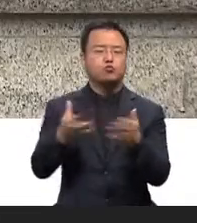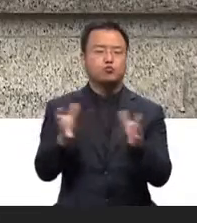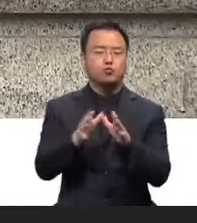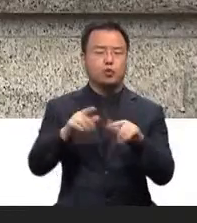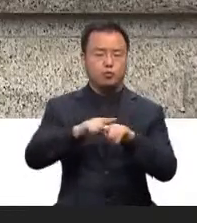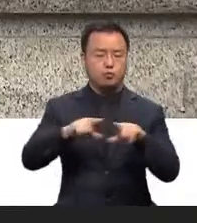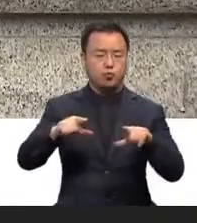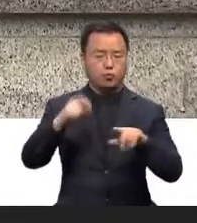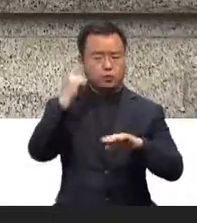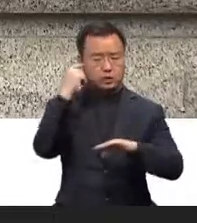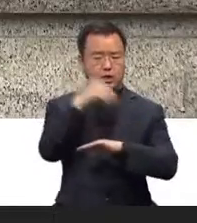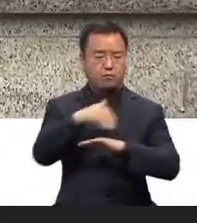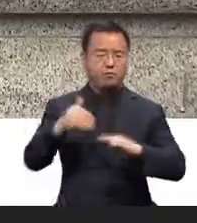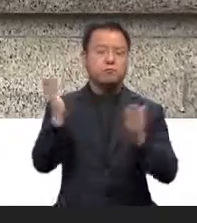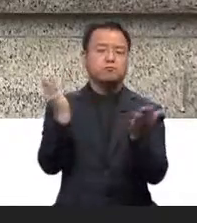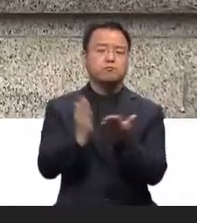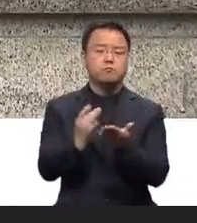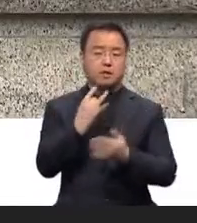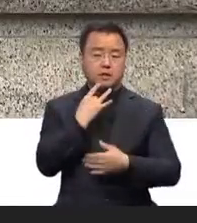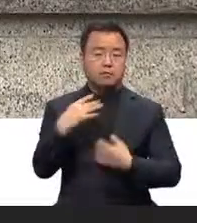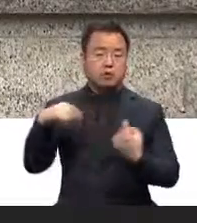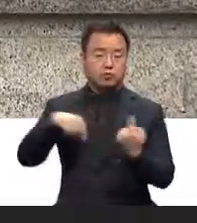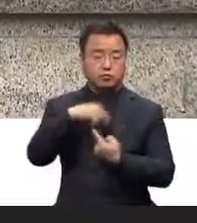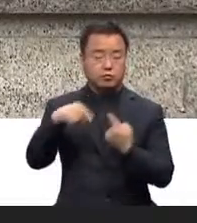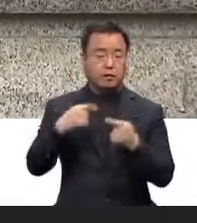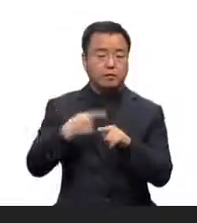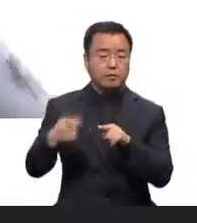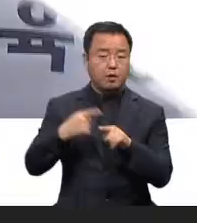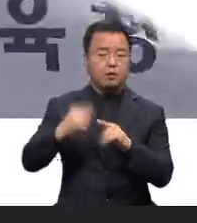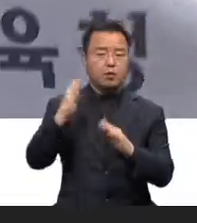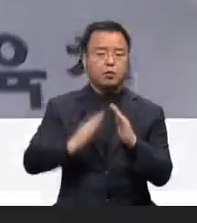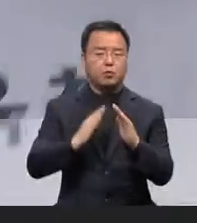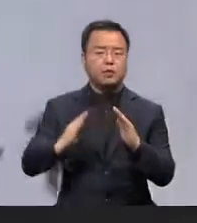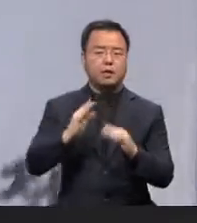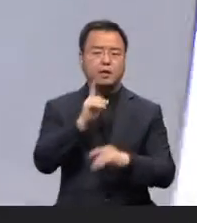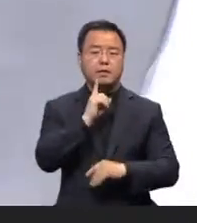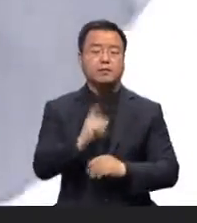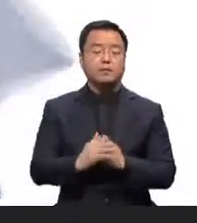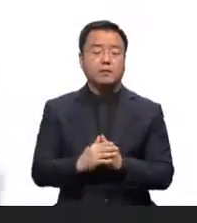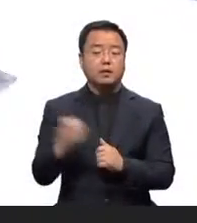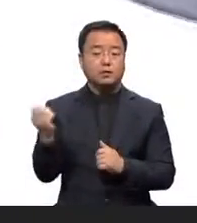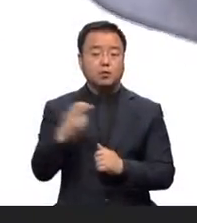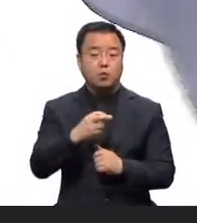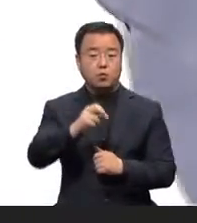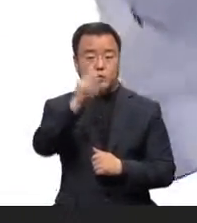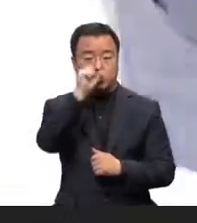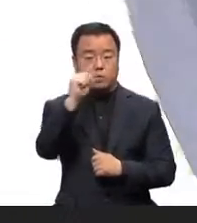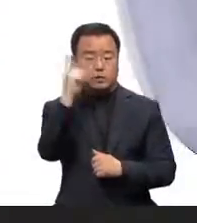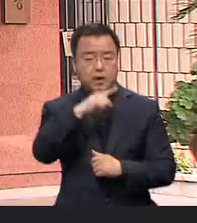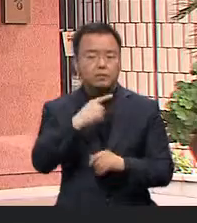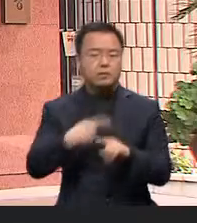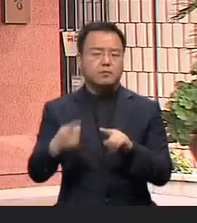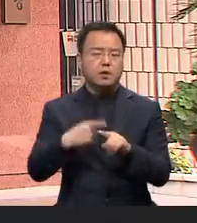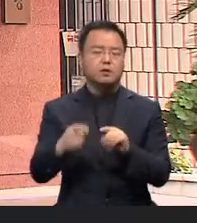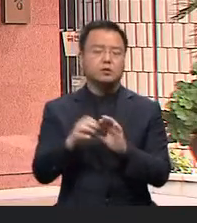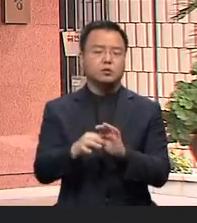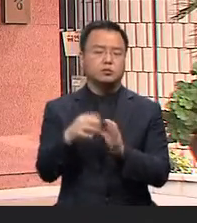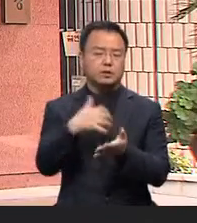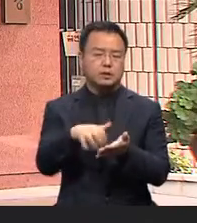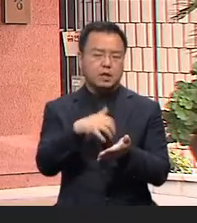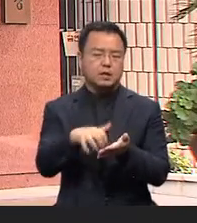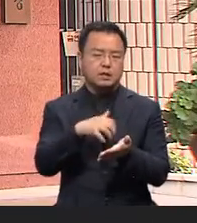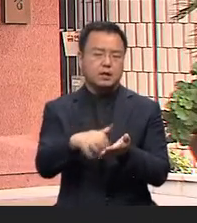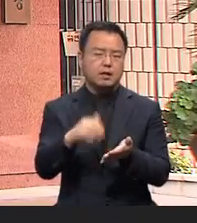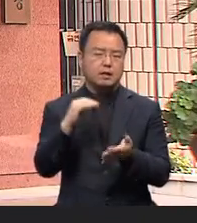운영성과 평가 도 공정하게 하겠다 고 반박했습니다 또 정성 평가를 통해 정량 평가에 부족한 점을 매울 수 있어